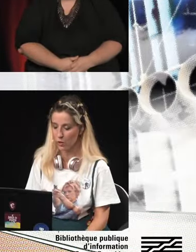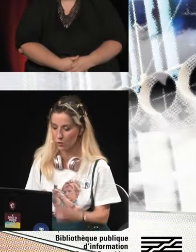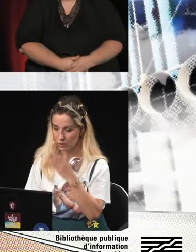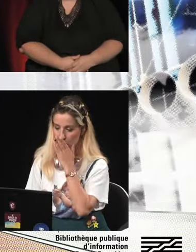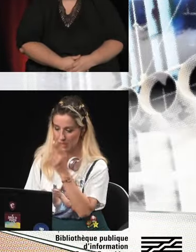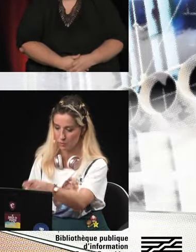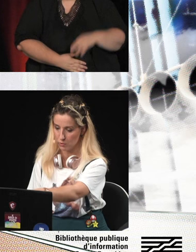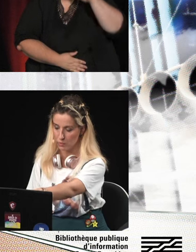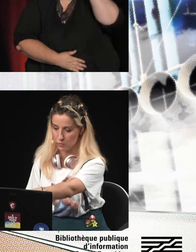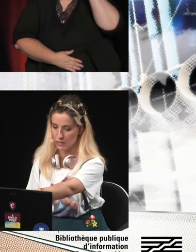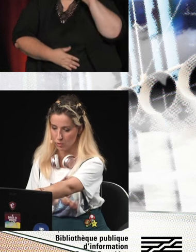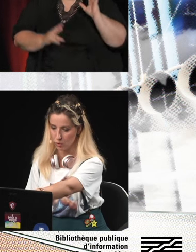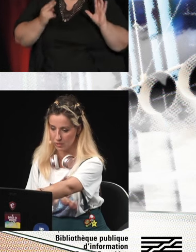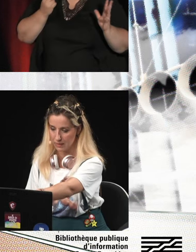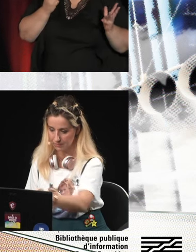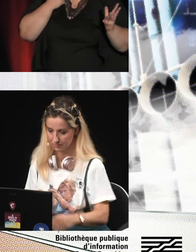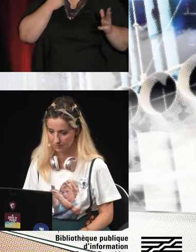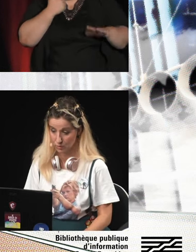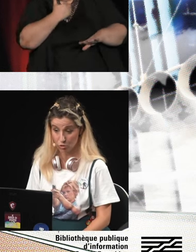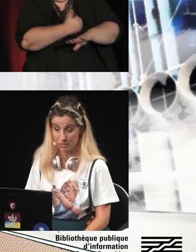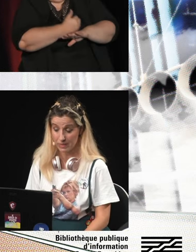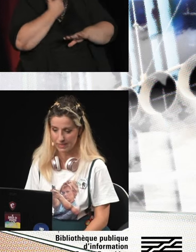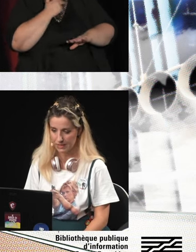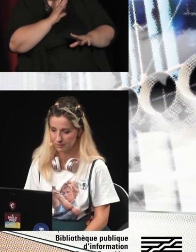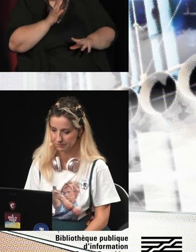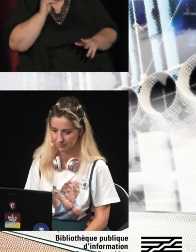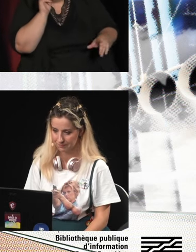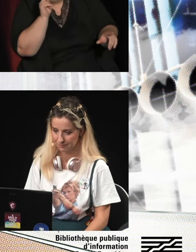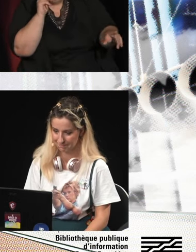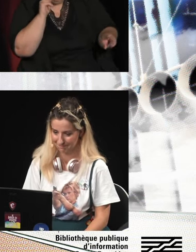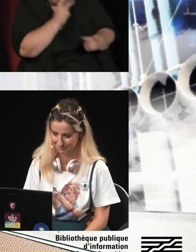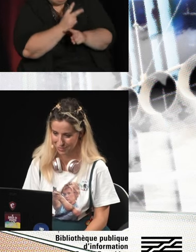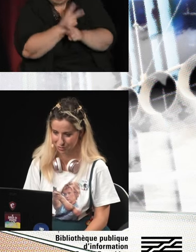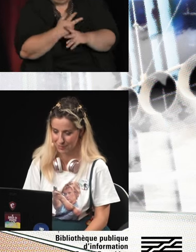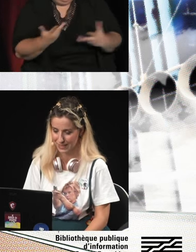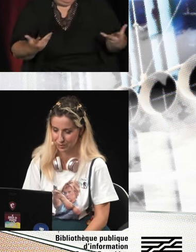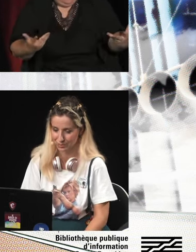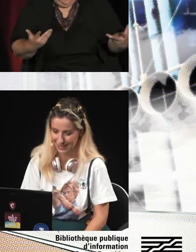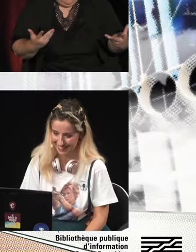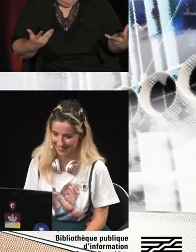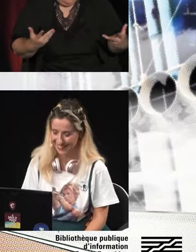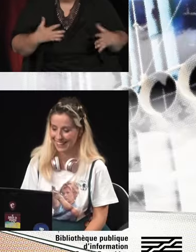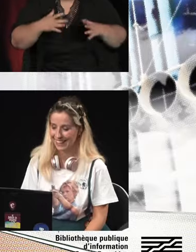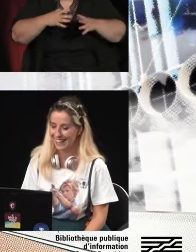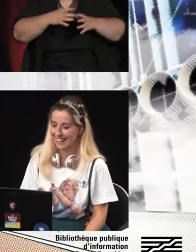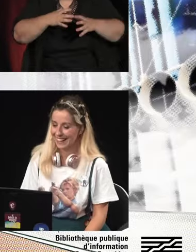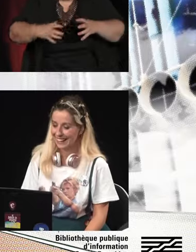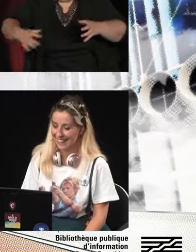C'est là où je me rends compte que j'aurais absolument pas dû mettre le chrono là-bas. Parce que je ne vois pas les... Je vois pas les tonneaux.